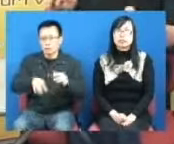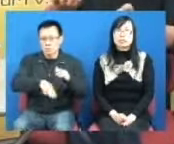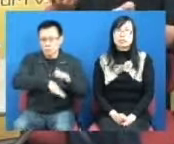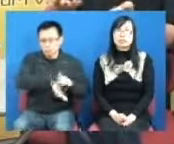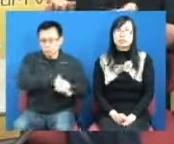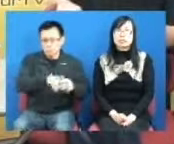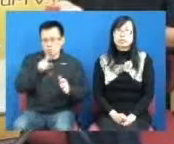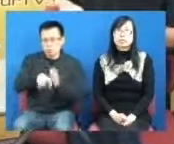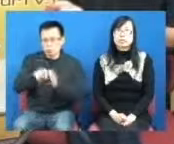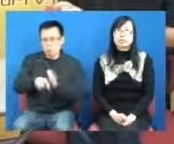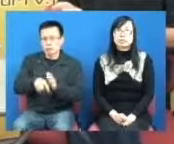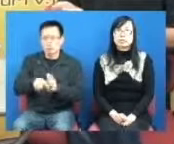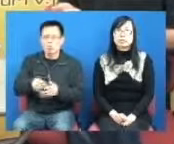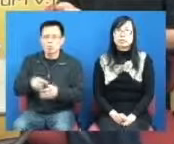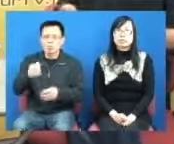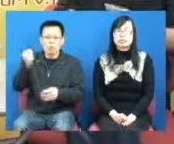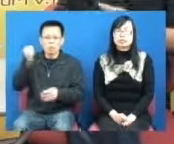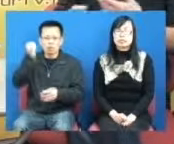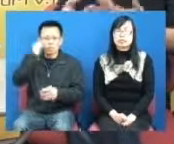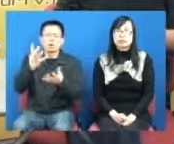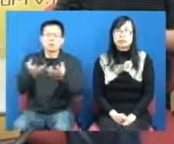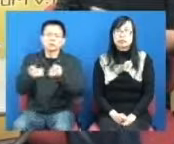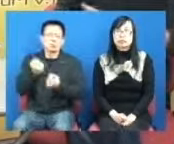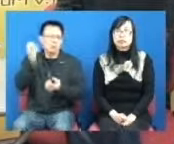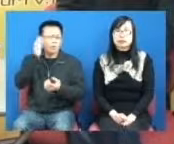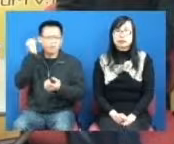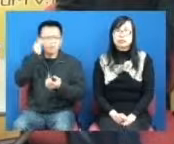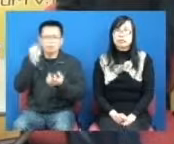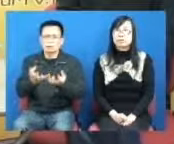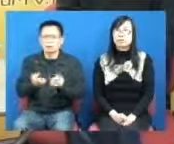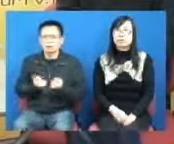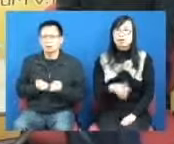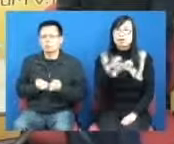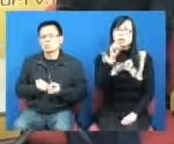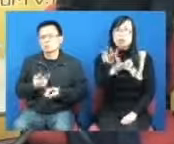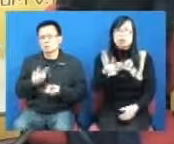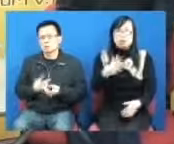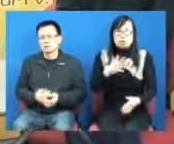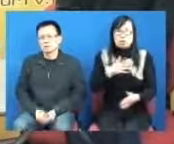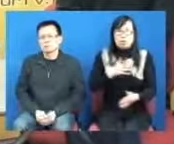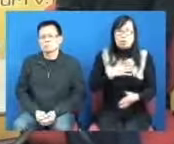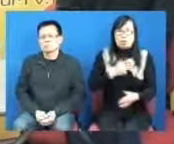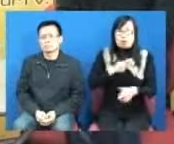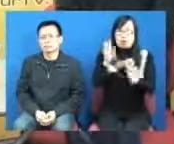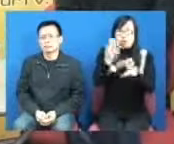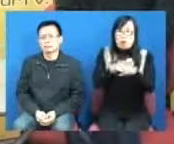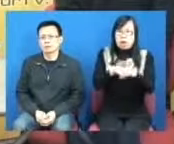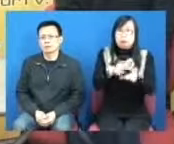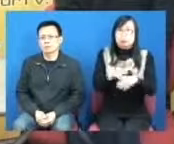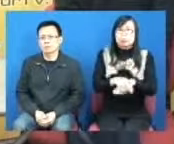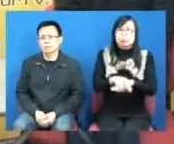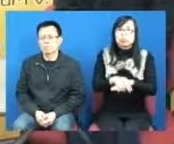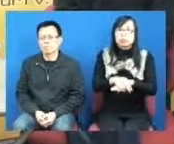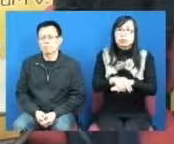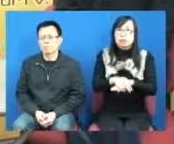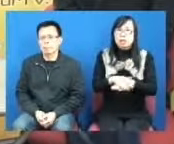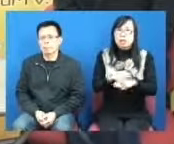我們覺得這樣很難收貨對一個民間亂例來說就算你預留儲備的問題依然是